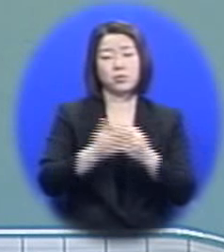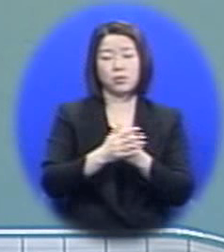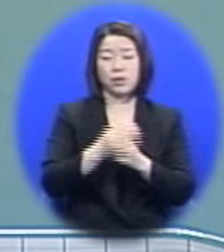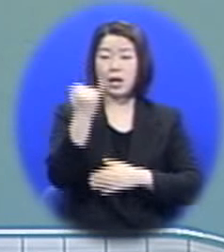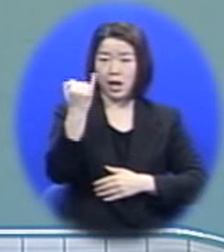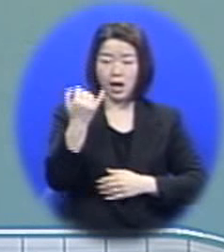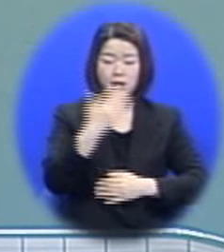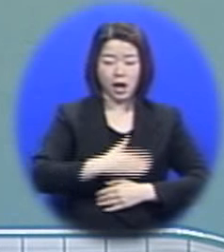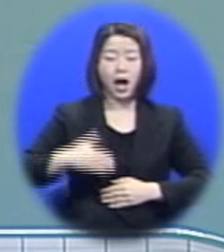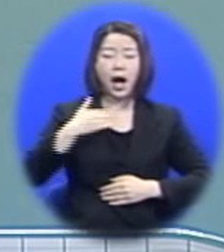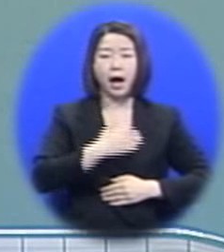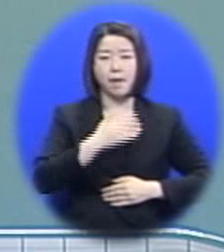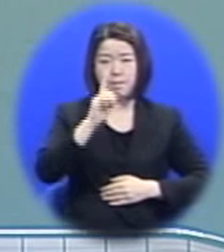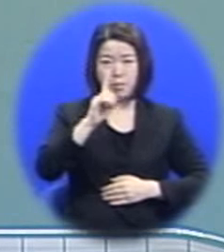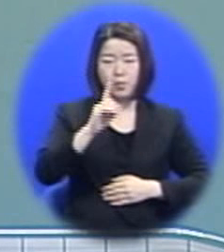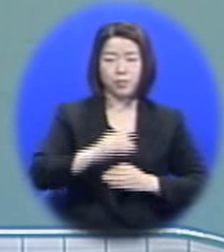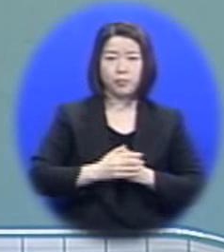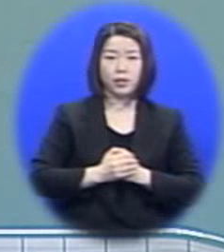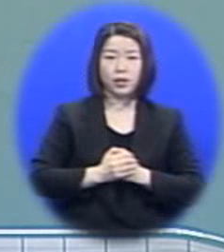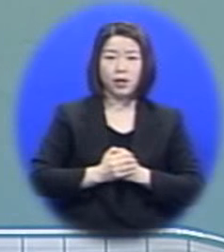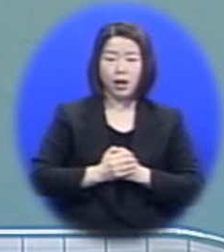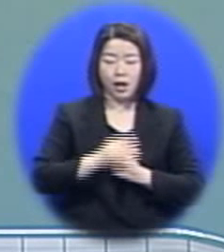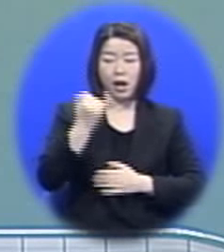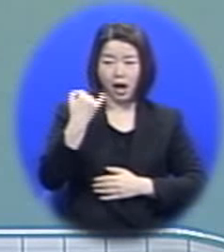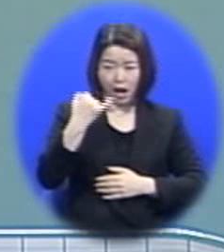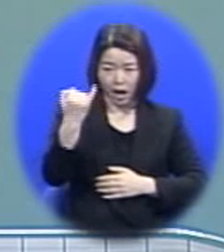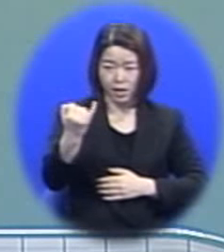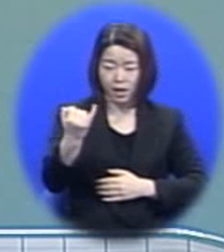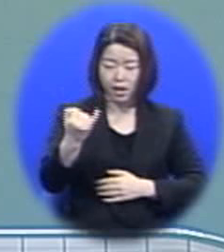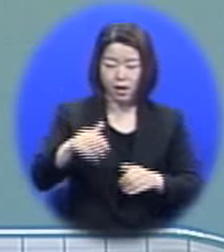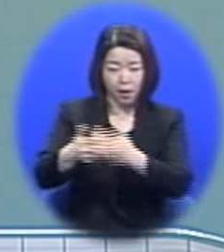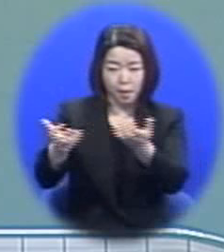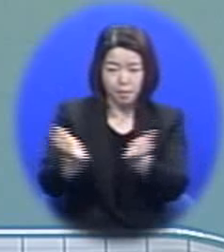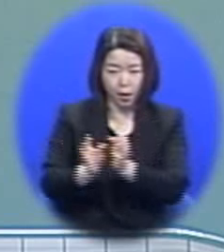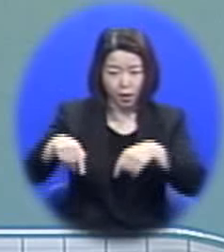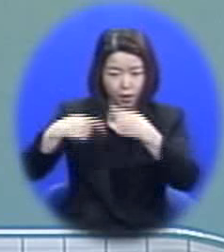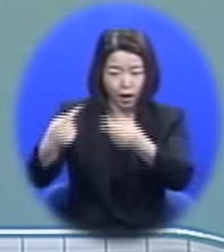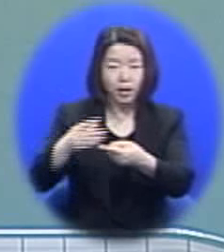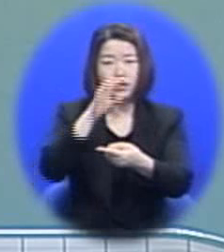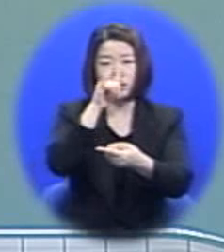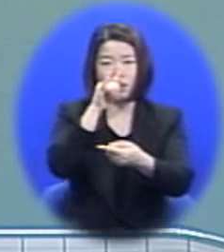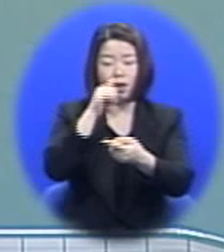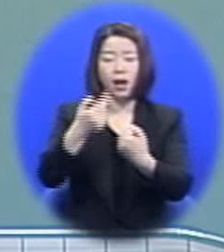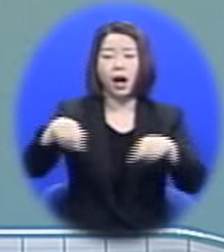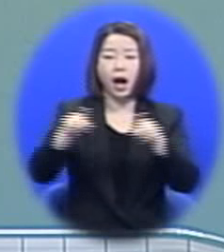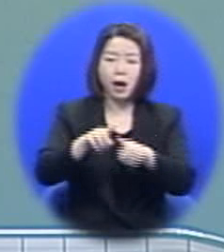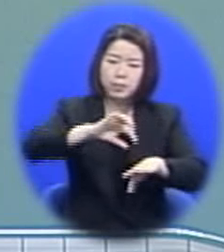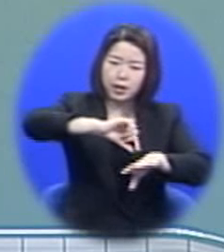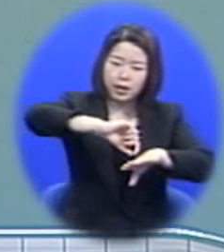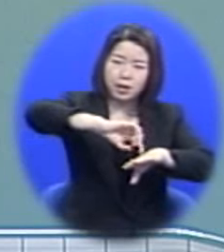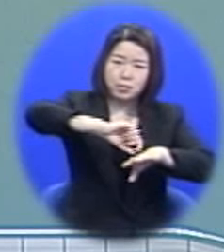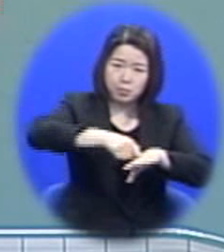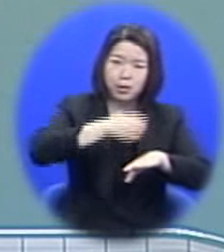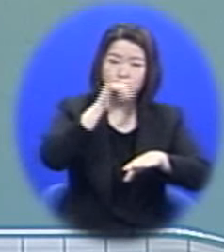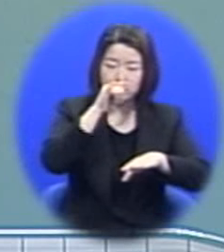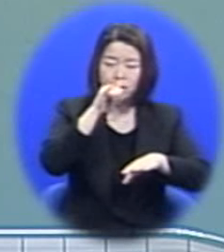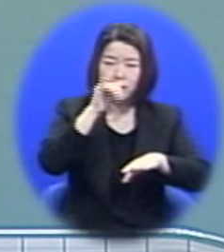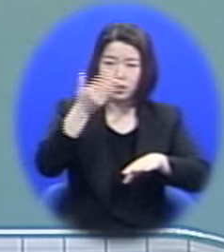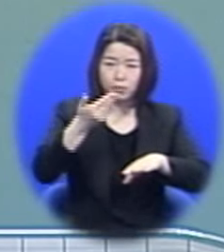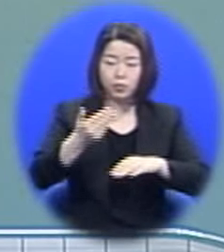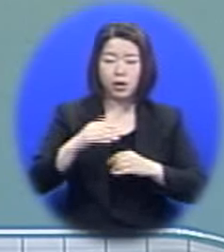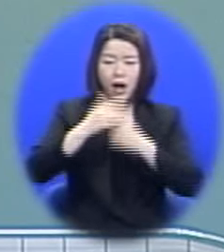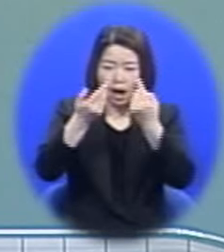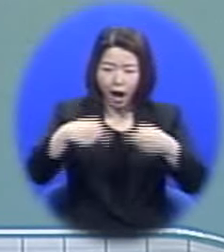아내와 한 몸인데 아내 편인 거예요. 같이 벌을 받으면 같이 벌을 받는 거죠. 책임지면 같이